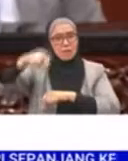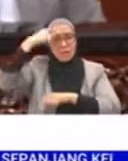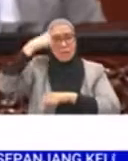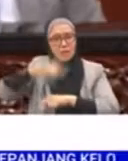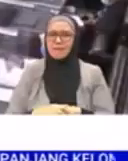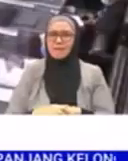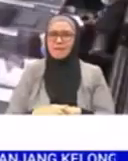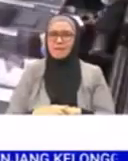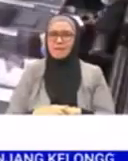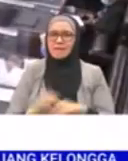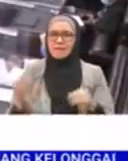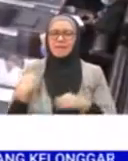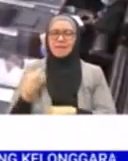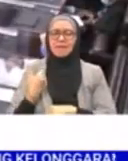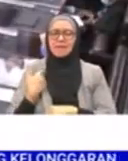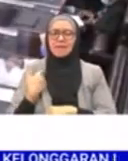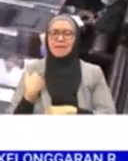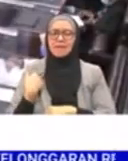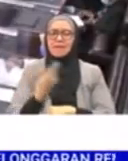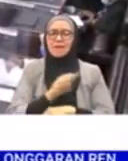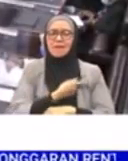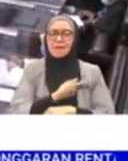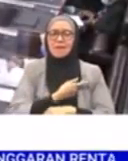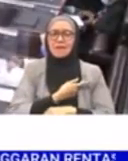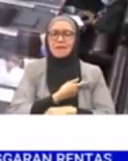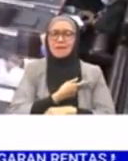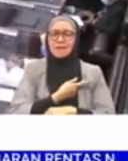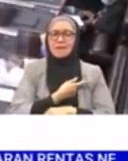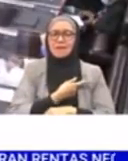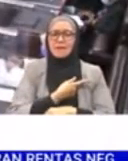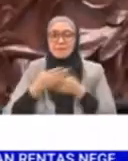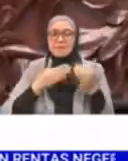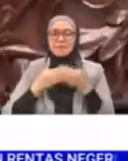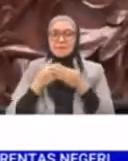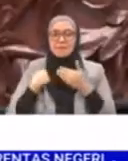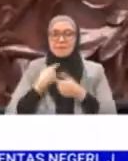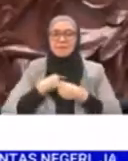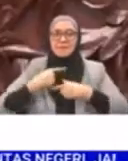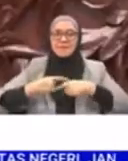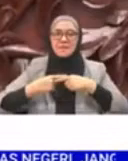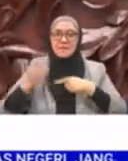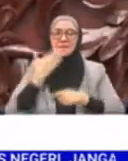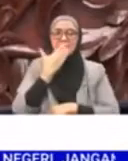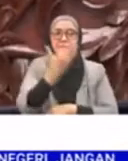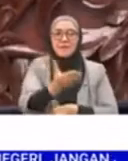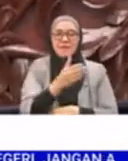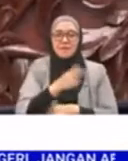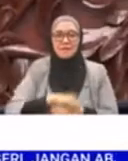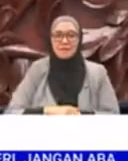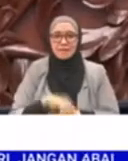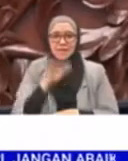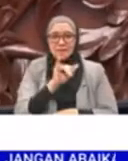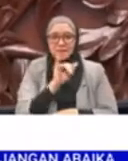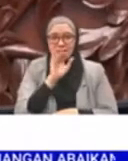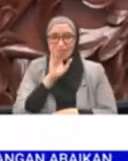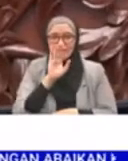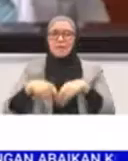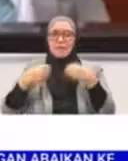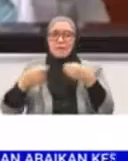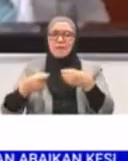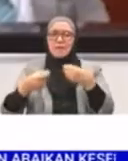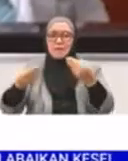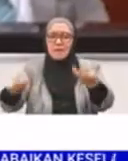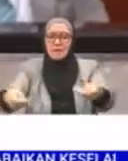Warga emas yang berada di Rumah Seri Kenangan RSK turut diberi peluang menimba pengetahuan agama dan melakukan